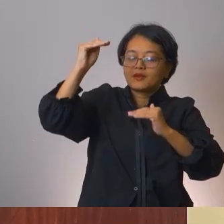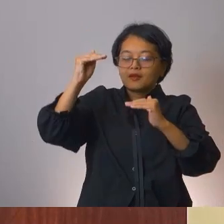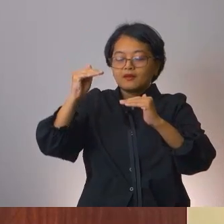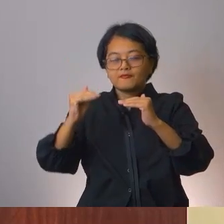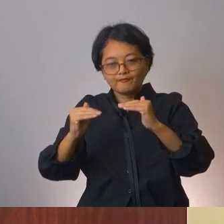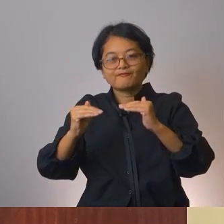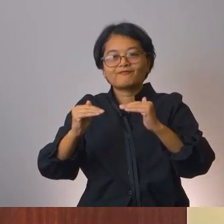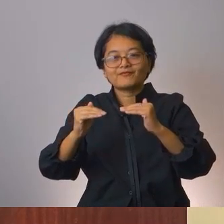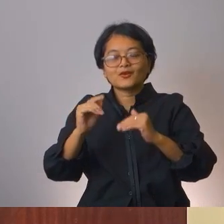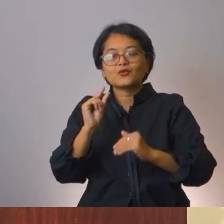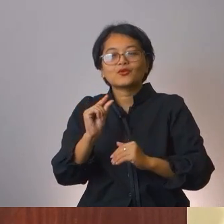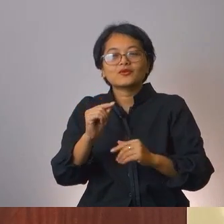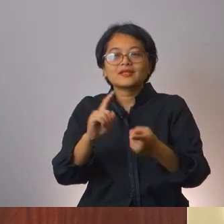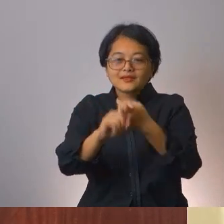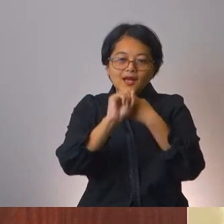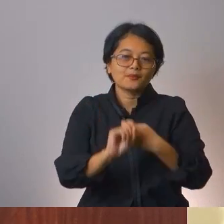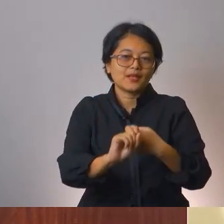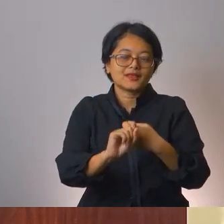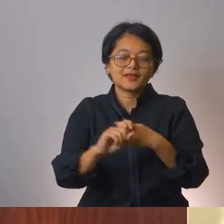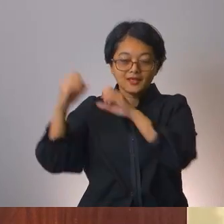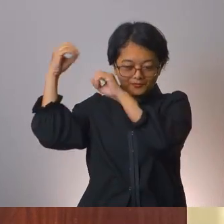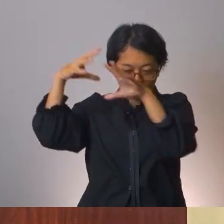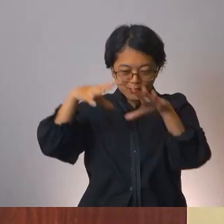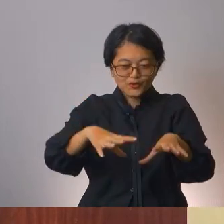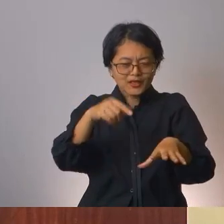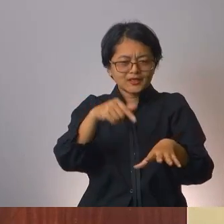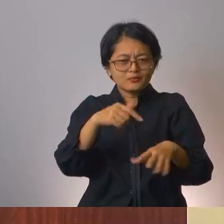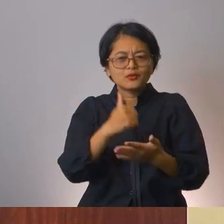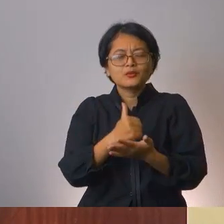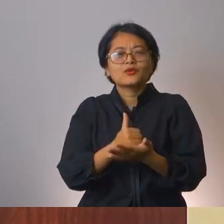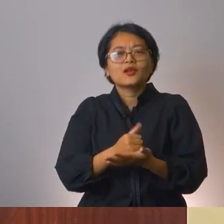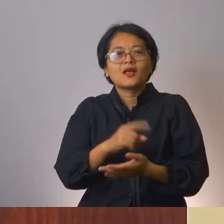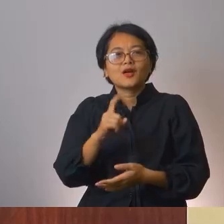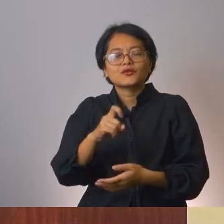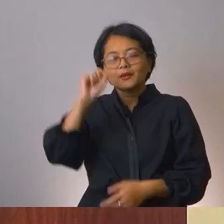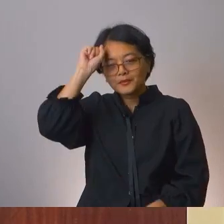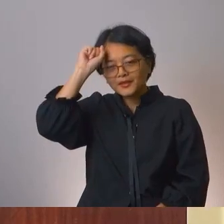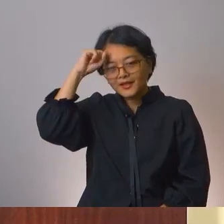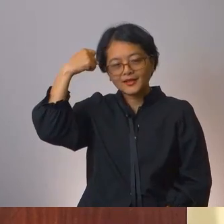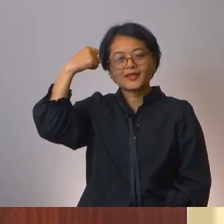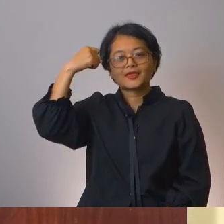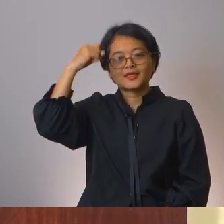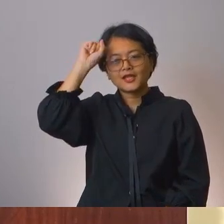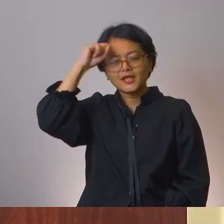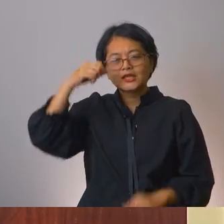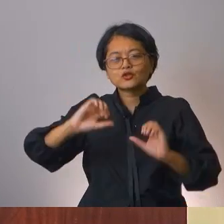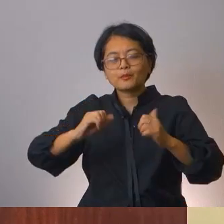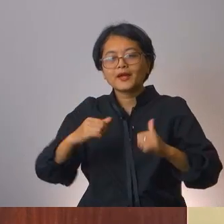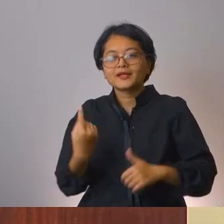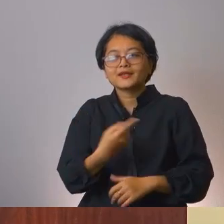motivasi bagi para murid untuk melakukan perintah Tuhan Yesus, yaitu cinta